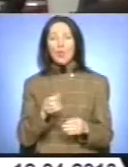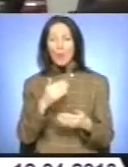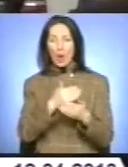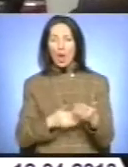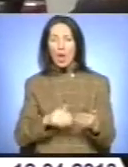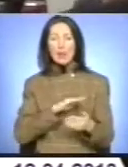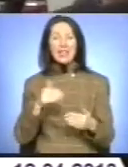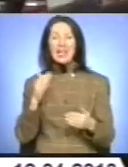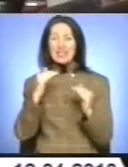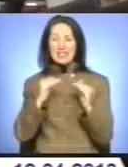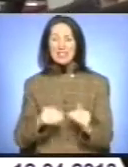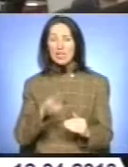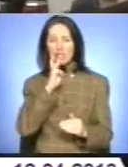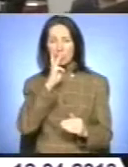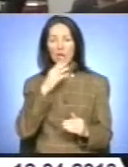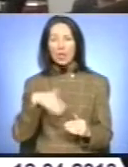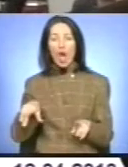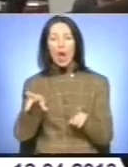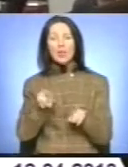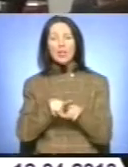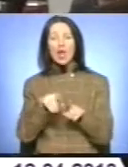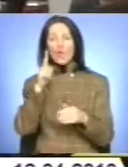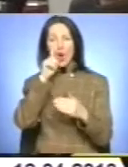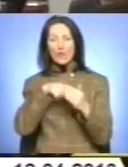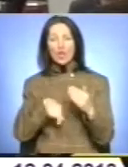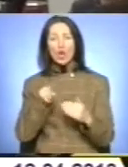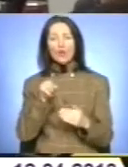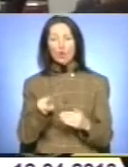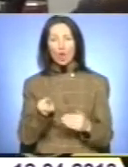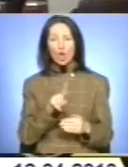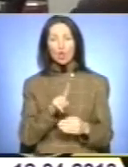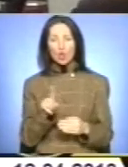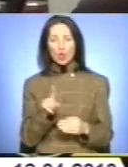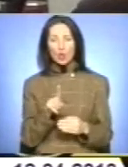одно вірю в те, що